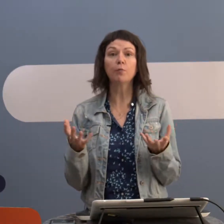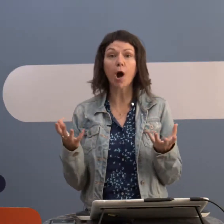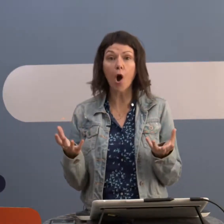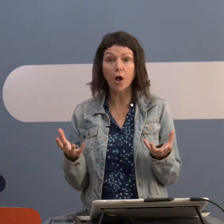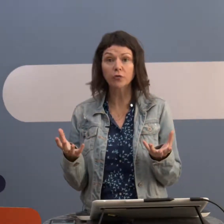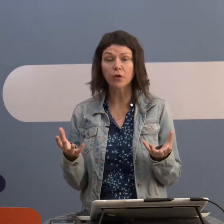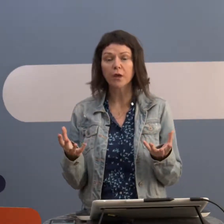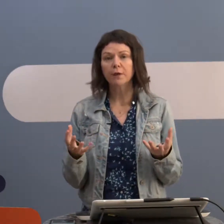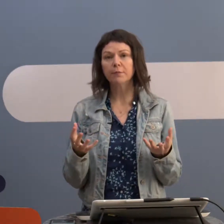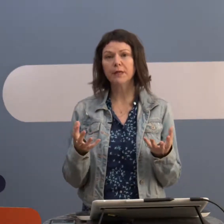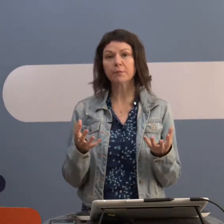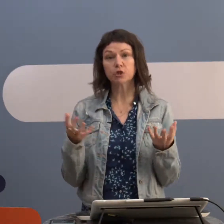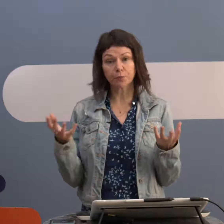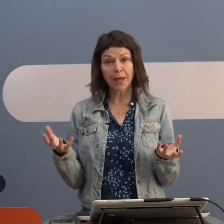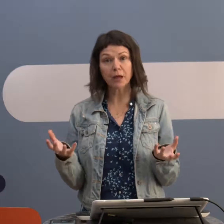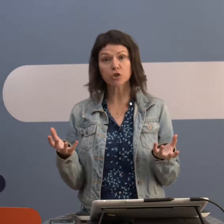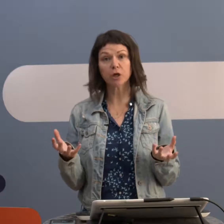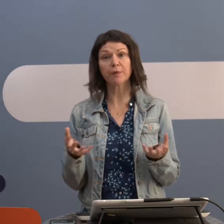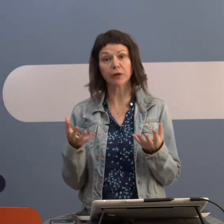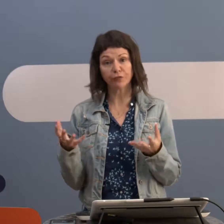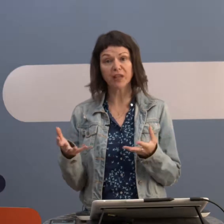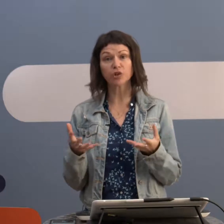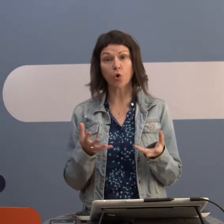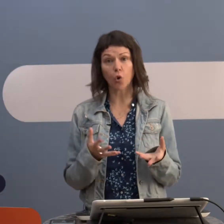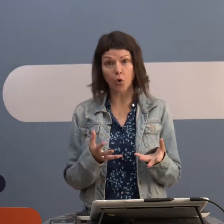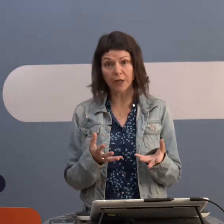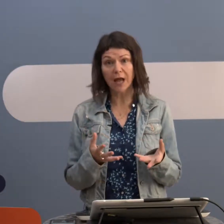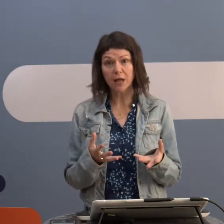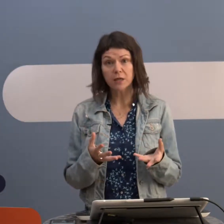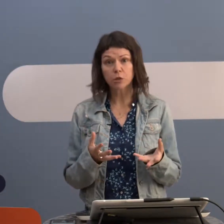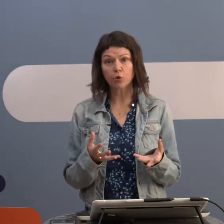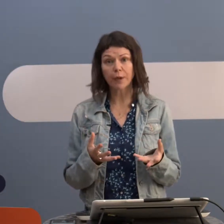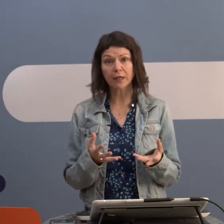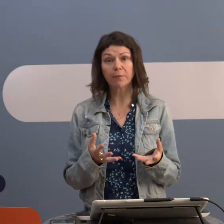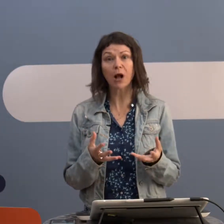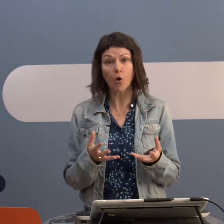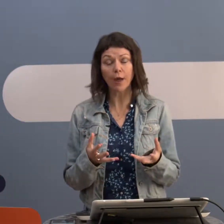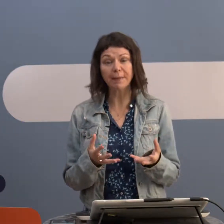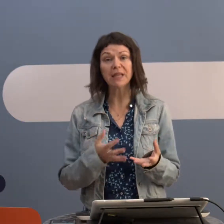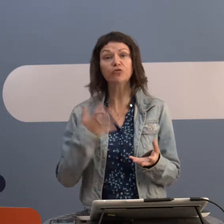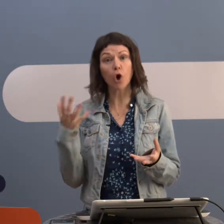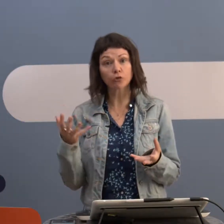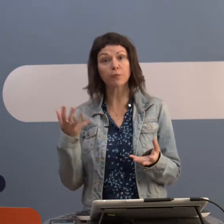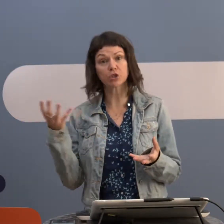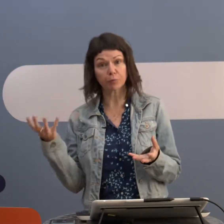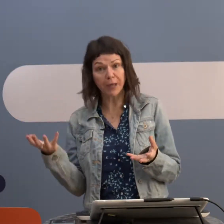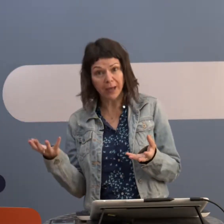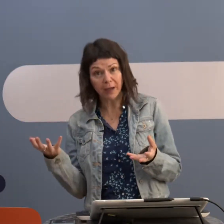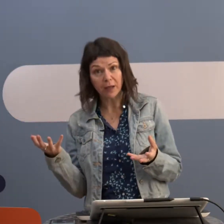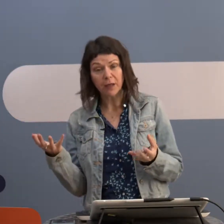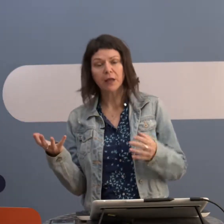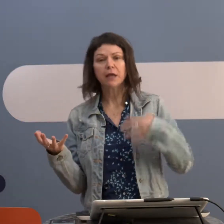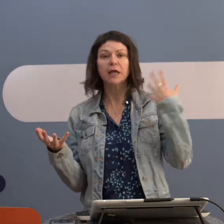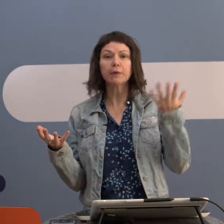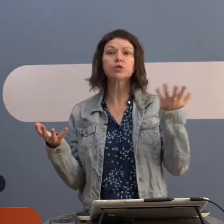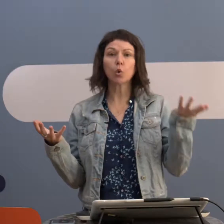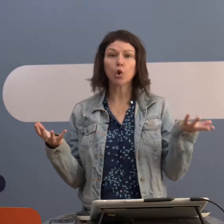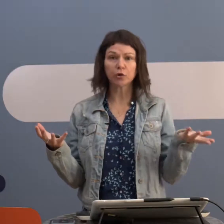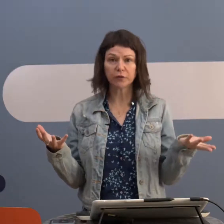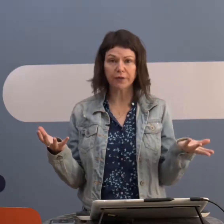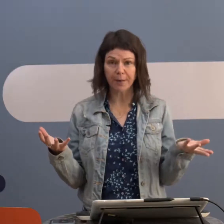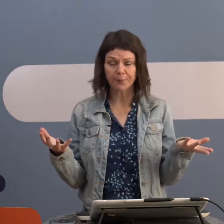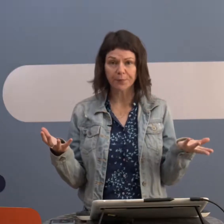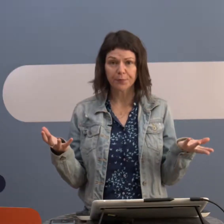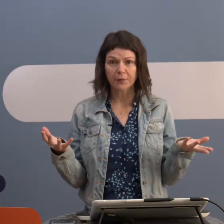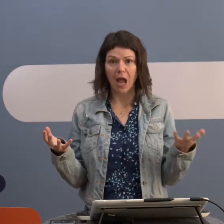מאוד דוגמאות מהמשבר של מגפת הקורונה. זאת אומרת, מה קורה בעיתות משבר עם